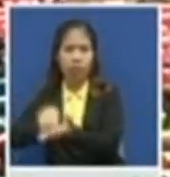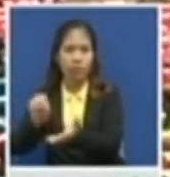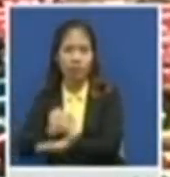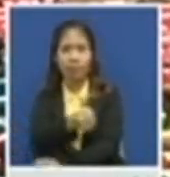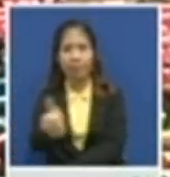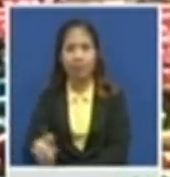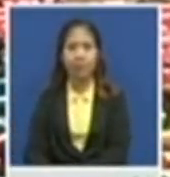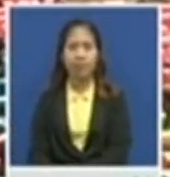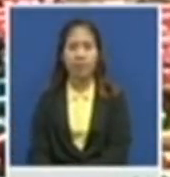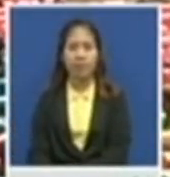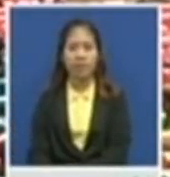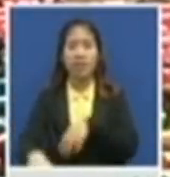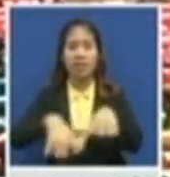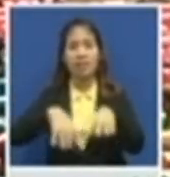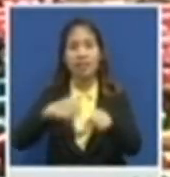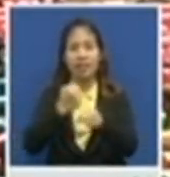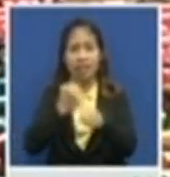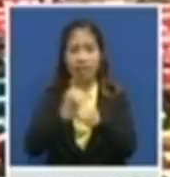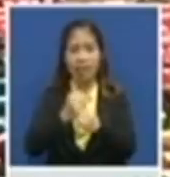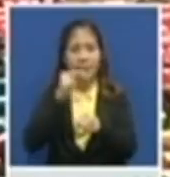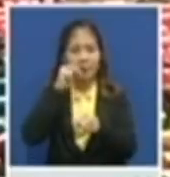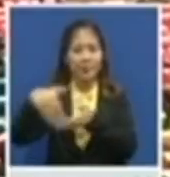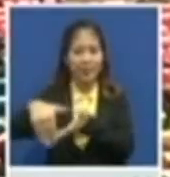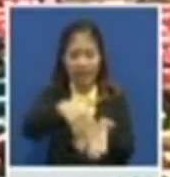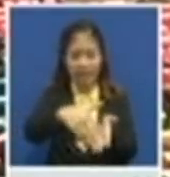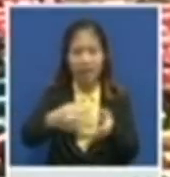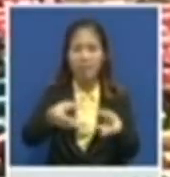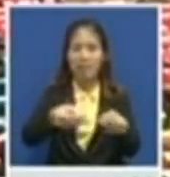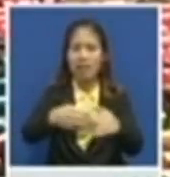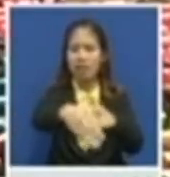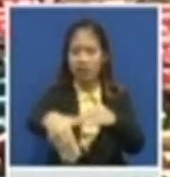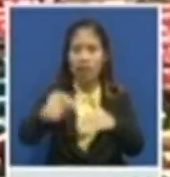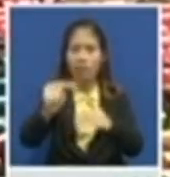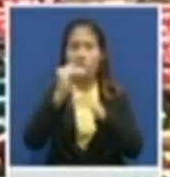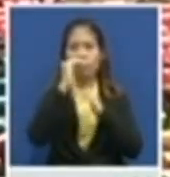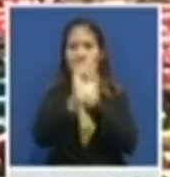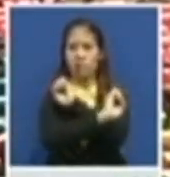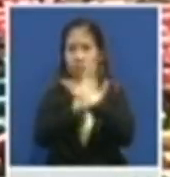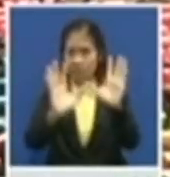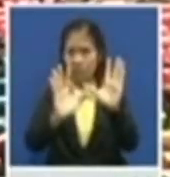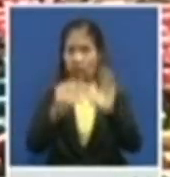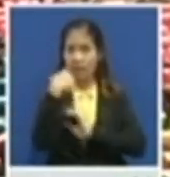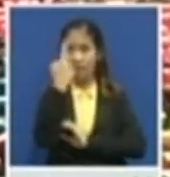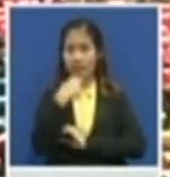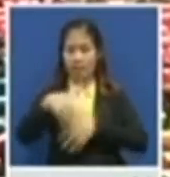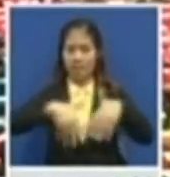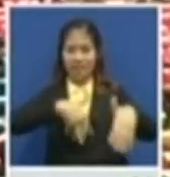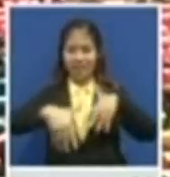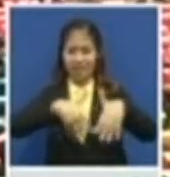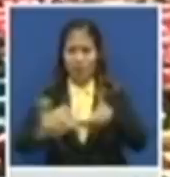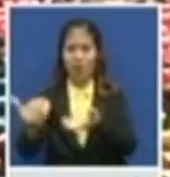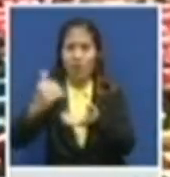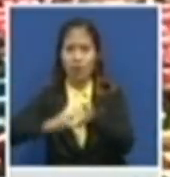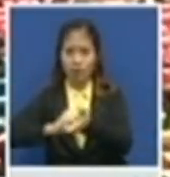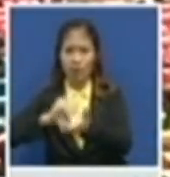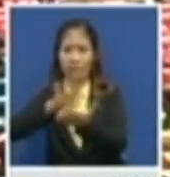ภาษีนั้นทุกบาททุกสตางค์ภาษีมูลค่าเพิ่มนายกพูดเหมือนไม่รู้เรื่องระบบการคลังว่ารายได้จากภาษีมูลค่าเพิ่มเป็นรายได้ก้อนใหญ่ที่สุดประเทศไทย